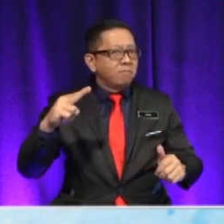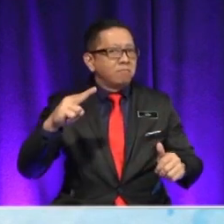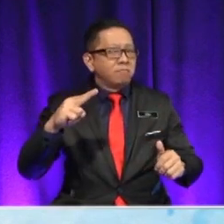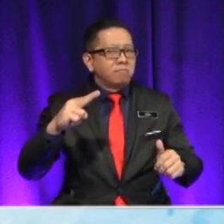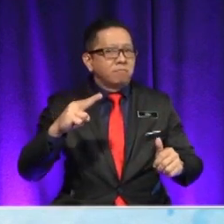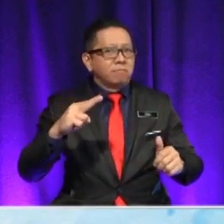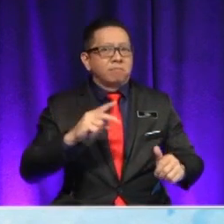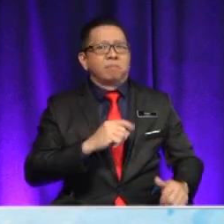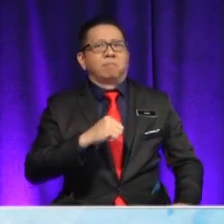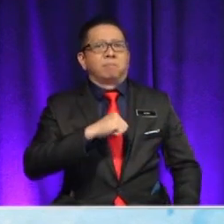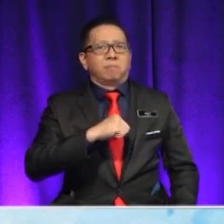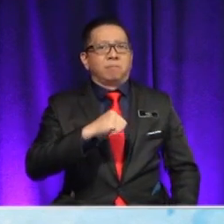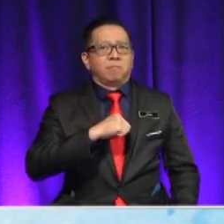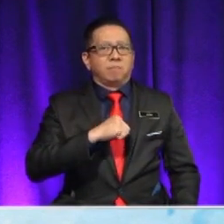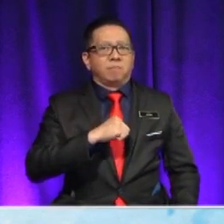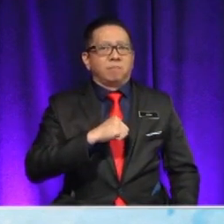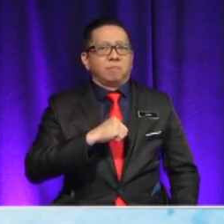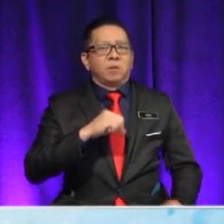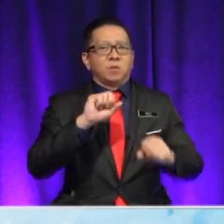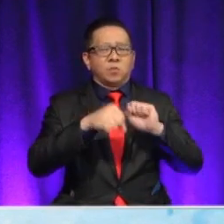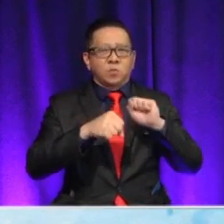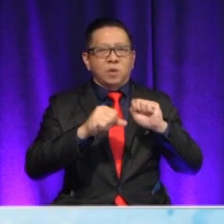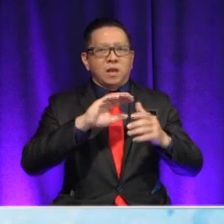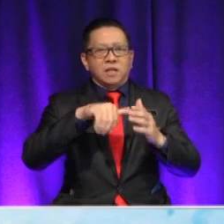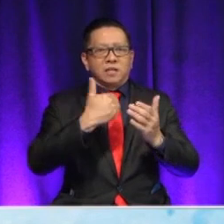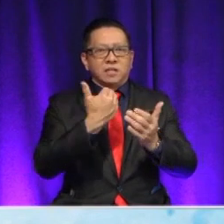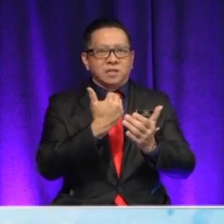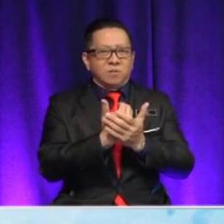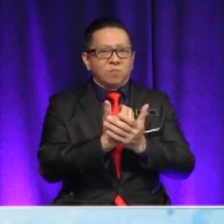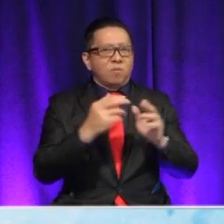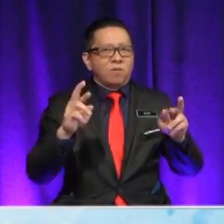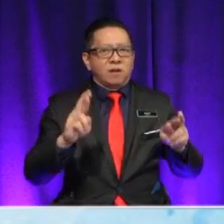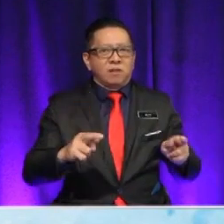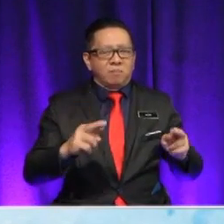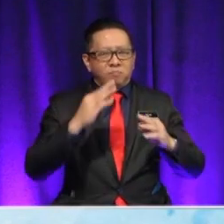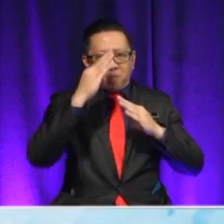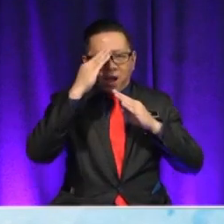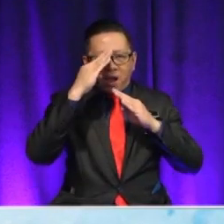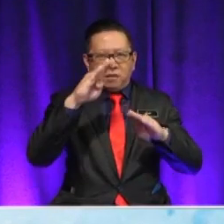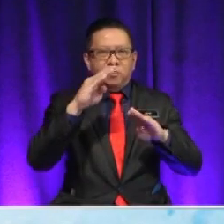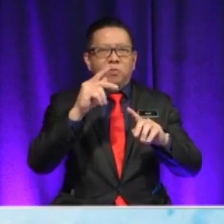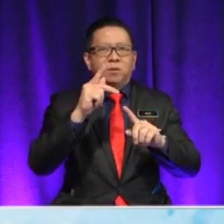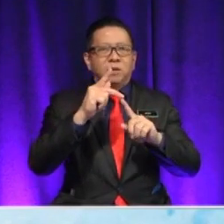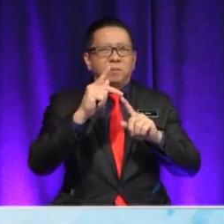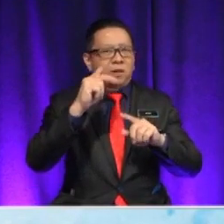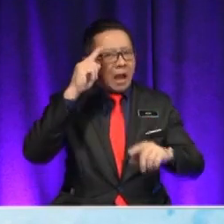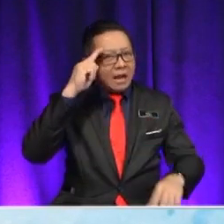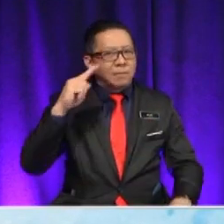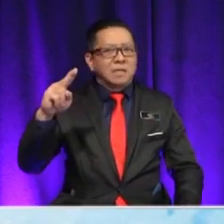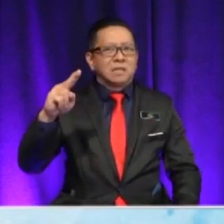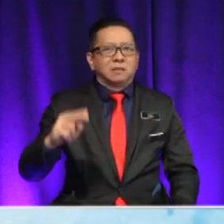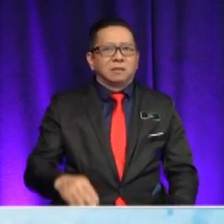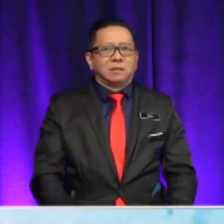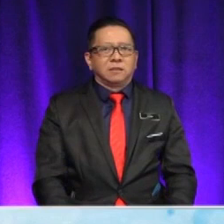setiap masyarakat sentiasa taat dan patuh pada agama. Okey, terima kasih. Membentuk masyarakat yang patuh kepada